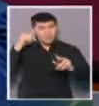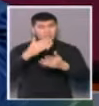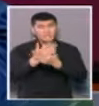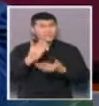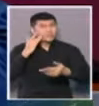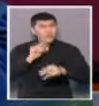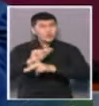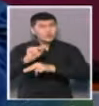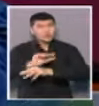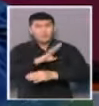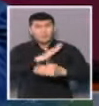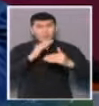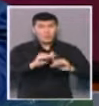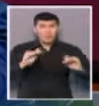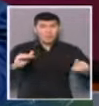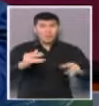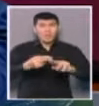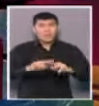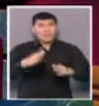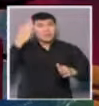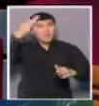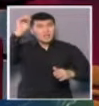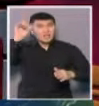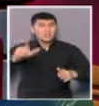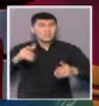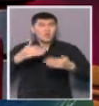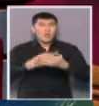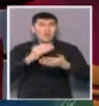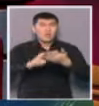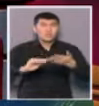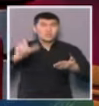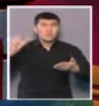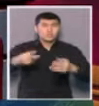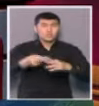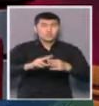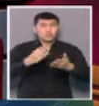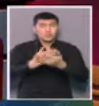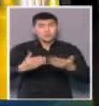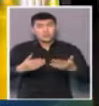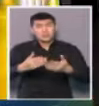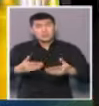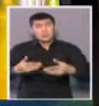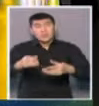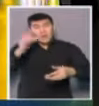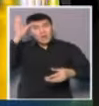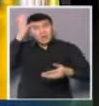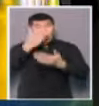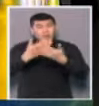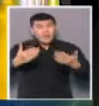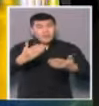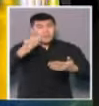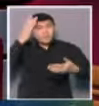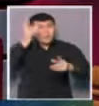бөлісуден қашпайтын. Соңғы пікірінде талантты тележурналист ұлттық телеарнаның түзген шежіресін ғалымдар енді